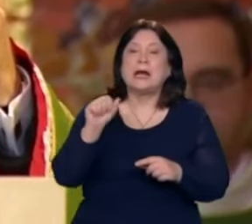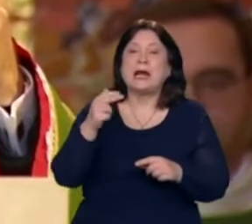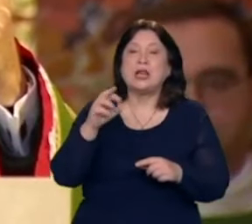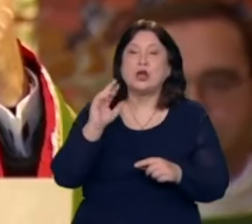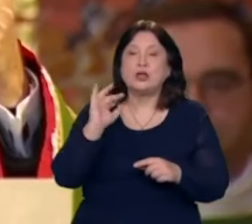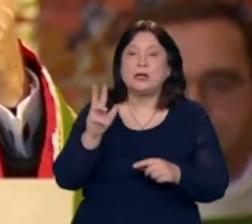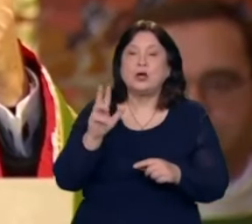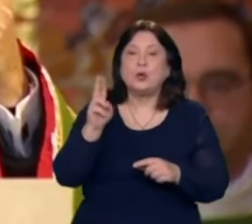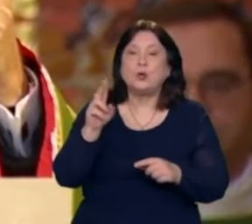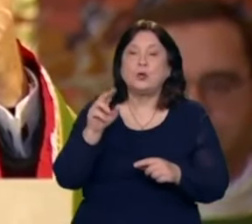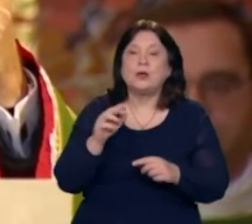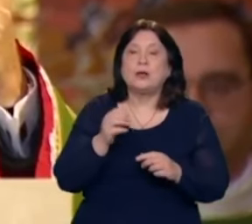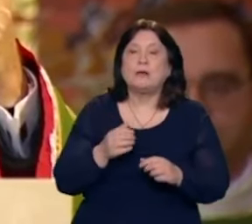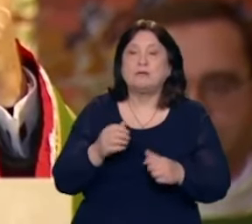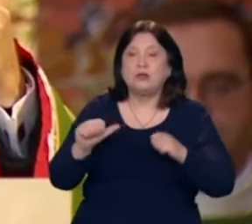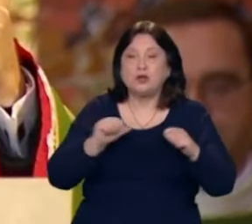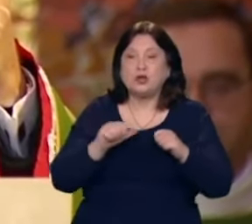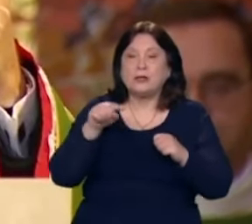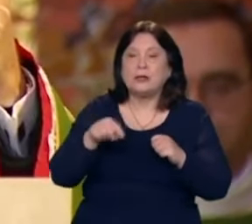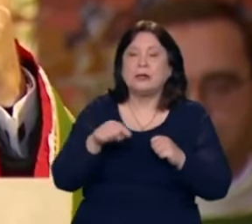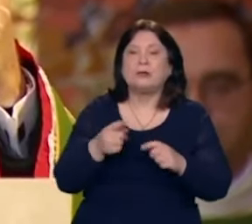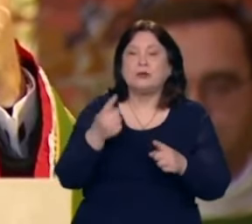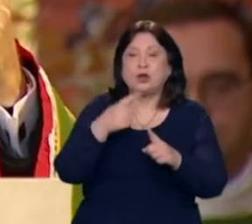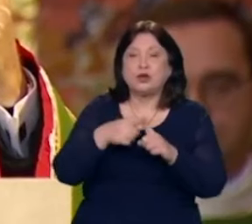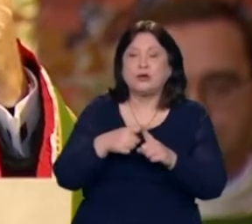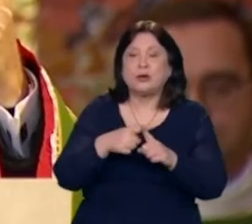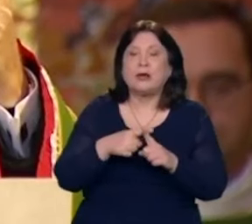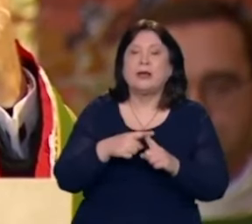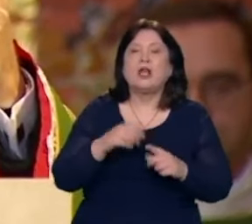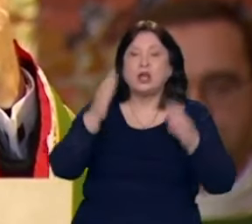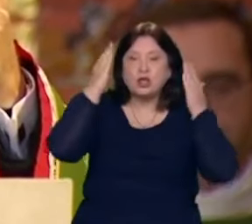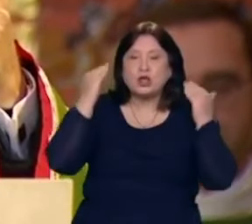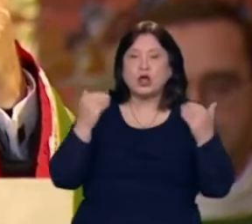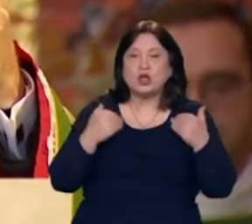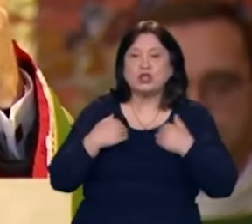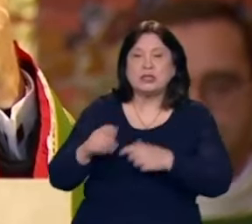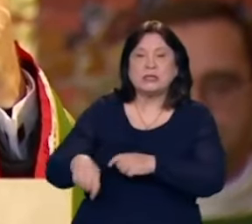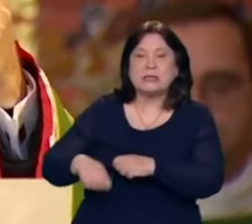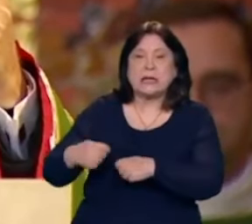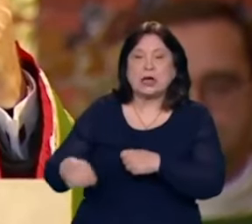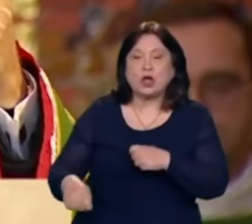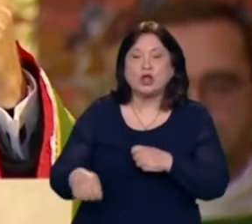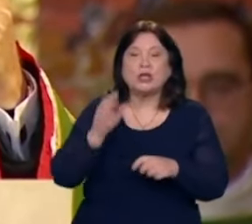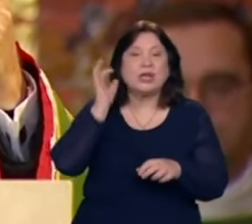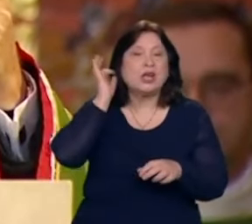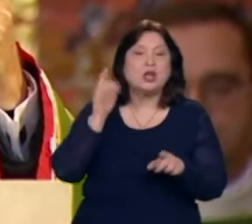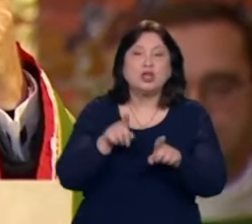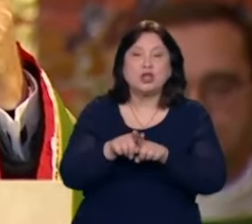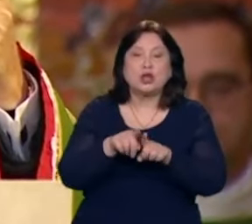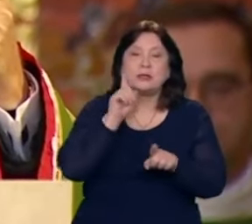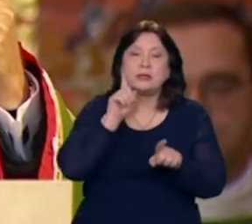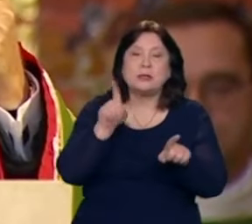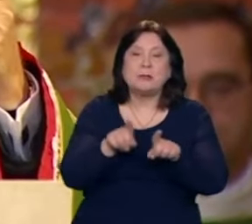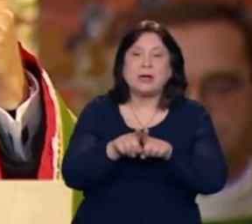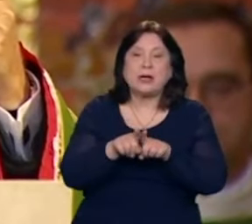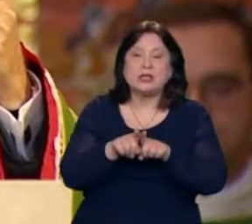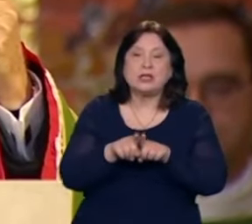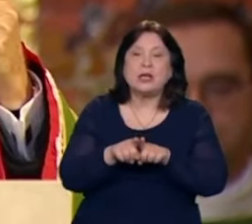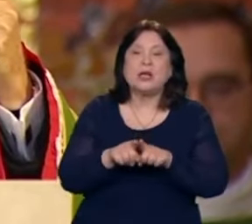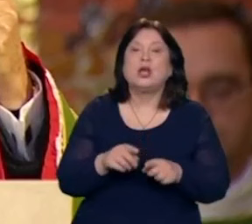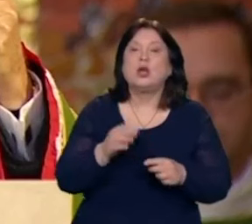sanktuarium wielebne siostry zakonne drodzy Siostry i bracia drodzy mzi